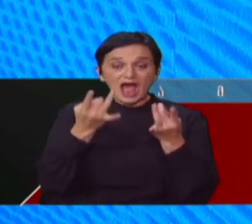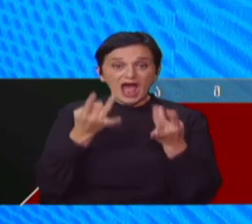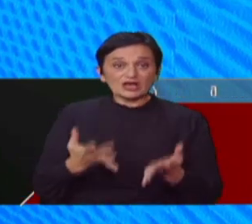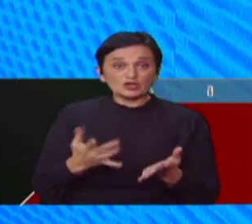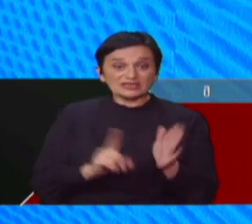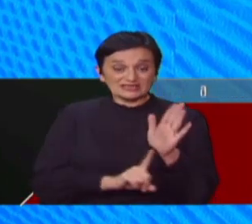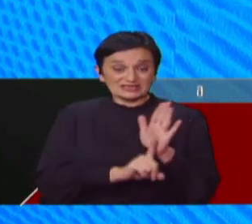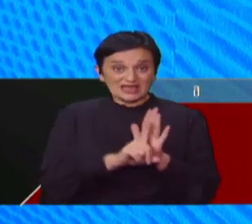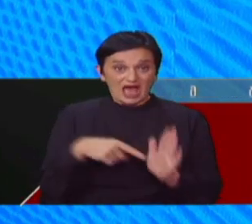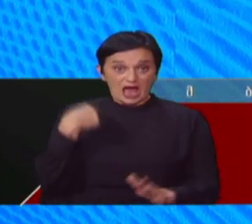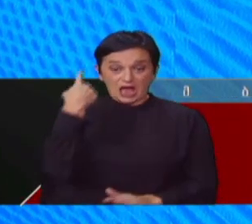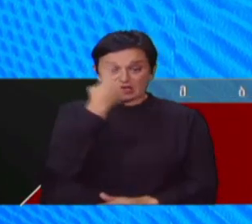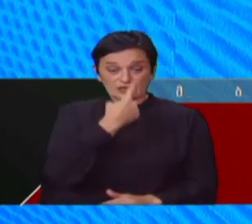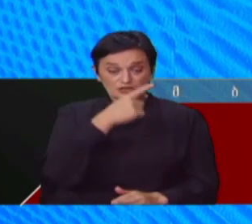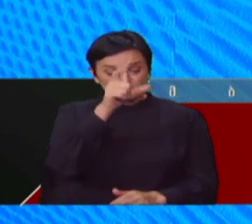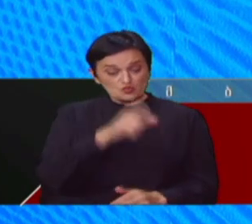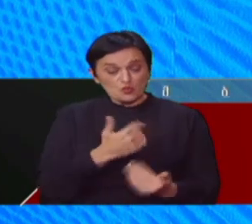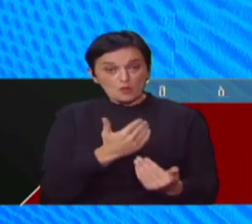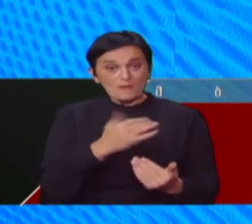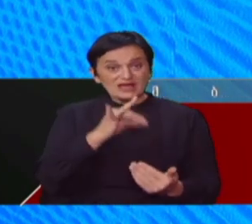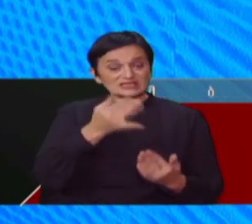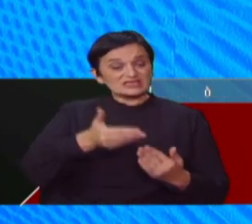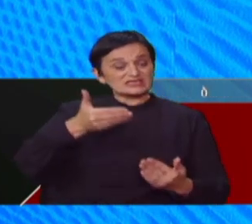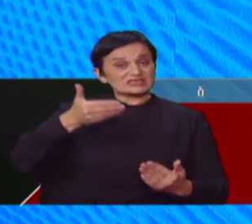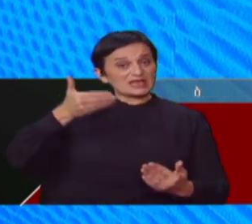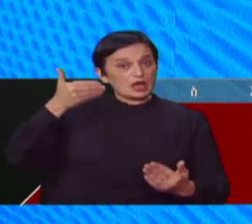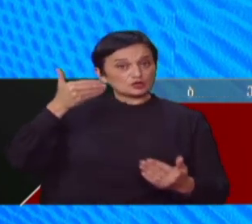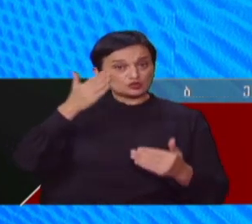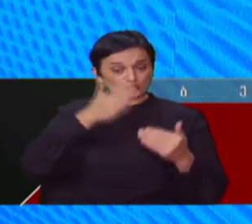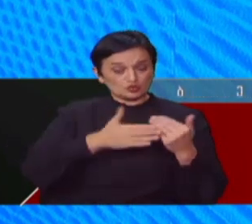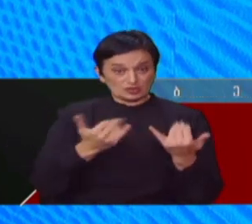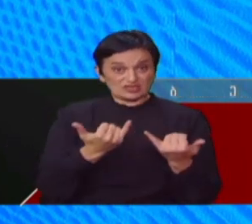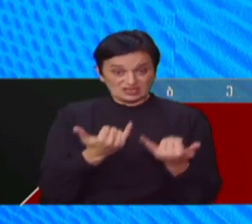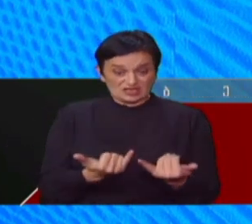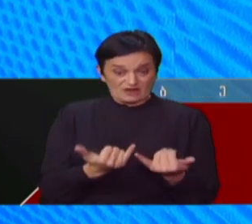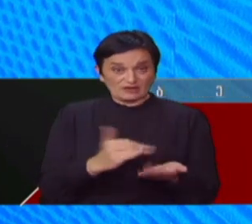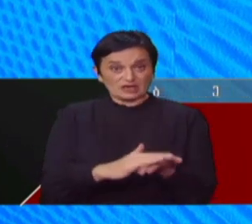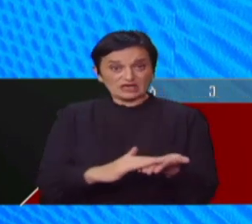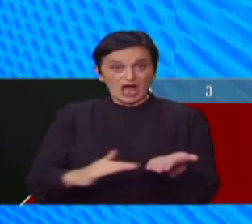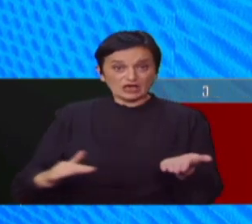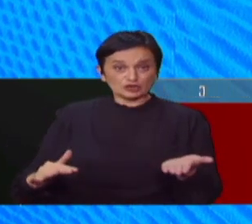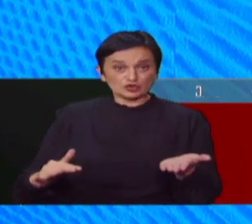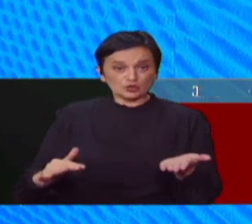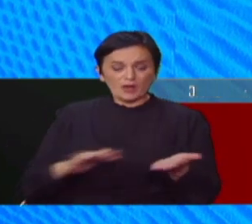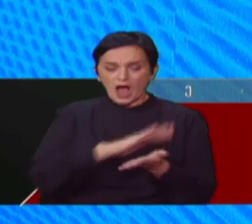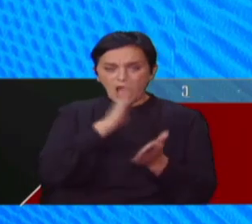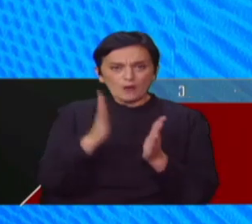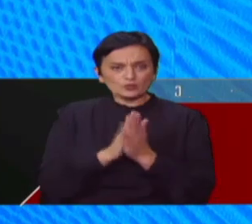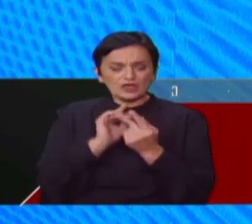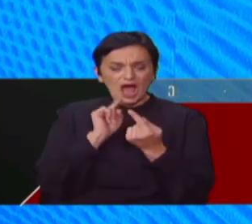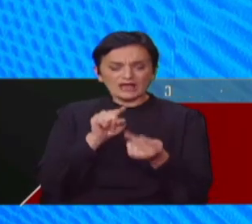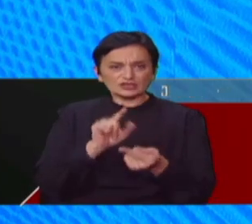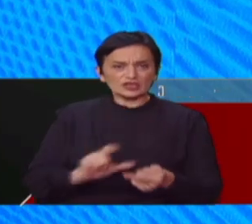ჰაბიტუსით დაწყებული და მათი წარსული საქმიანობით დამთავრებული და მათი დღევანდელობით კიდევ გაგრძელებული აბსოლუტურად